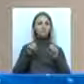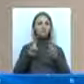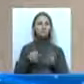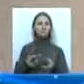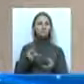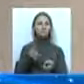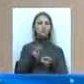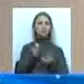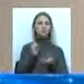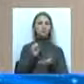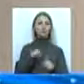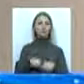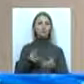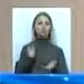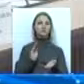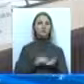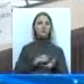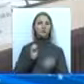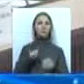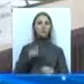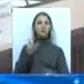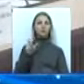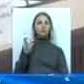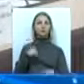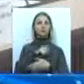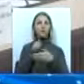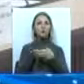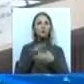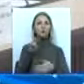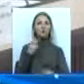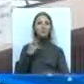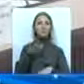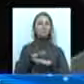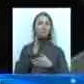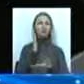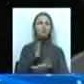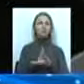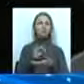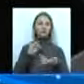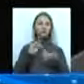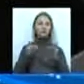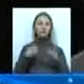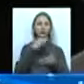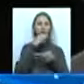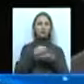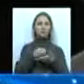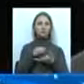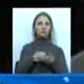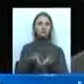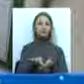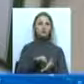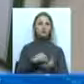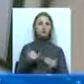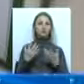соң, азаматтар ұлттық банкке сұрағын тікелей жолдап, онлайн түрінде жауап ала алады. Бұл жерден алтын құймалар, банкноттар мен монеталарға қатысты